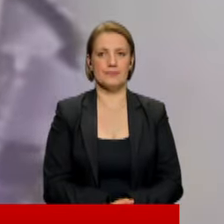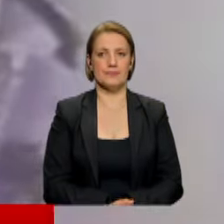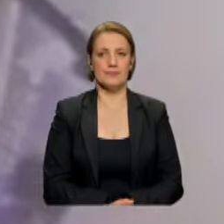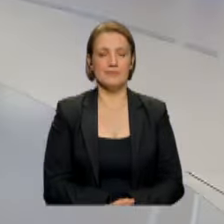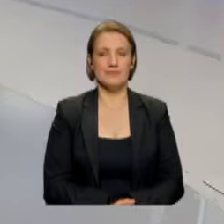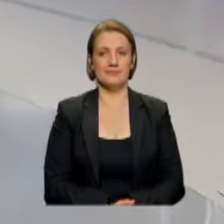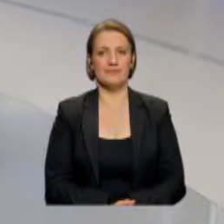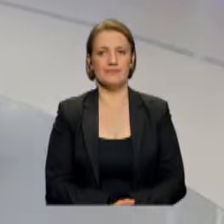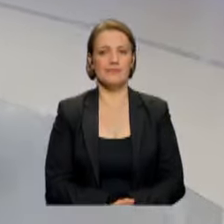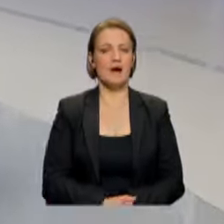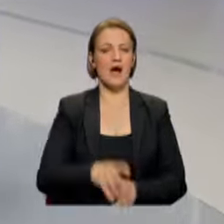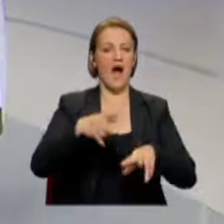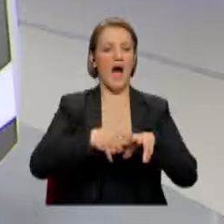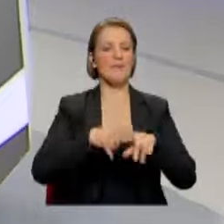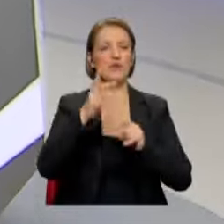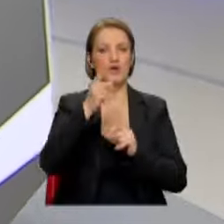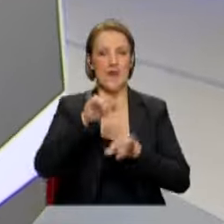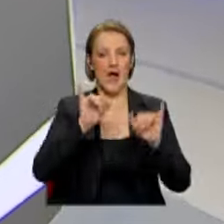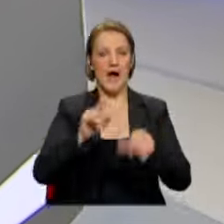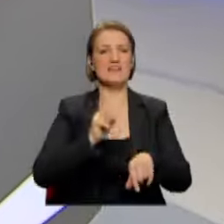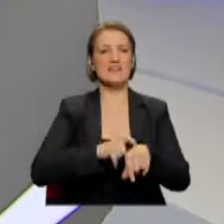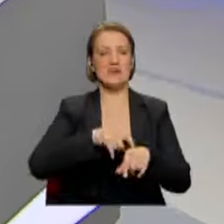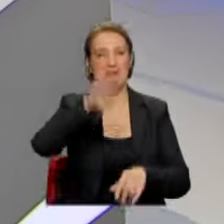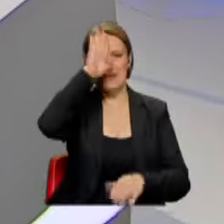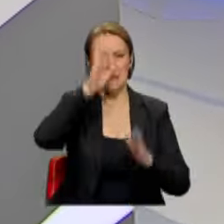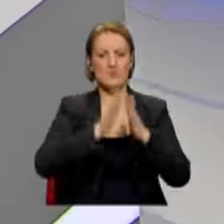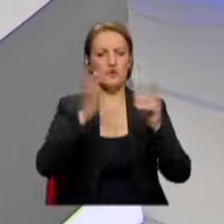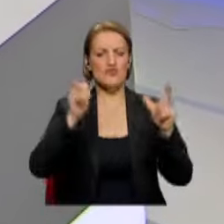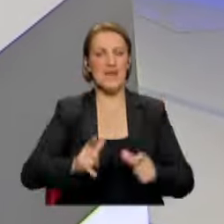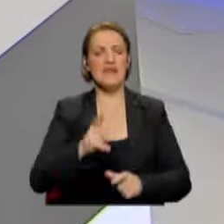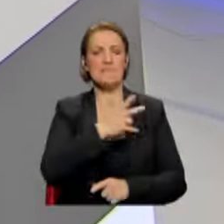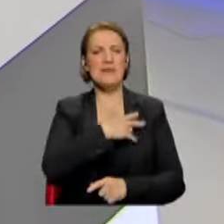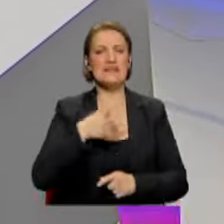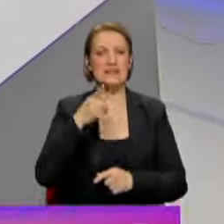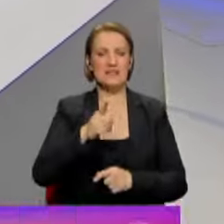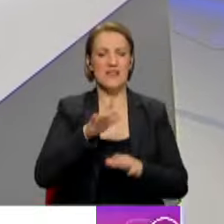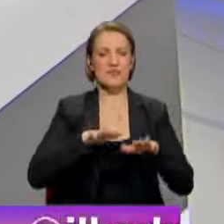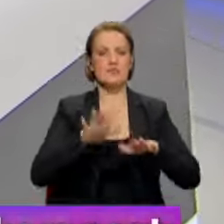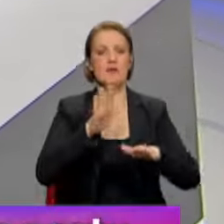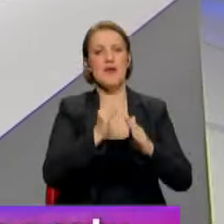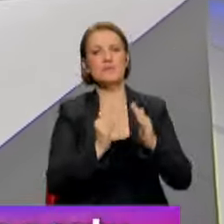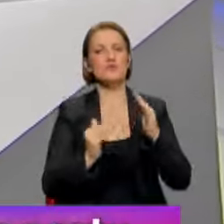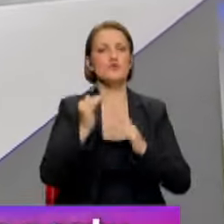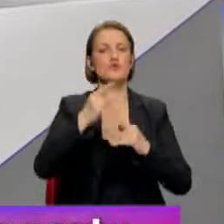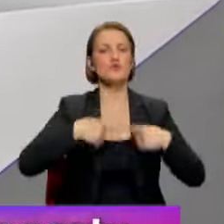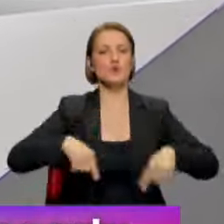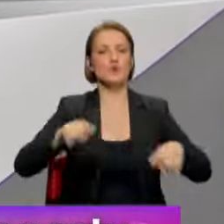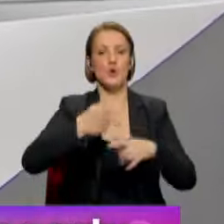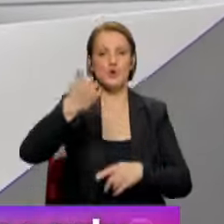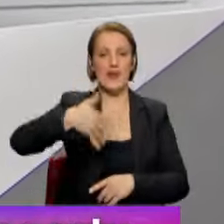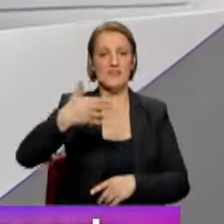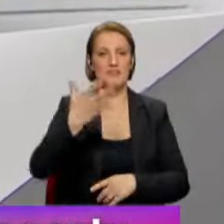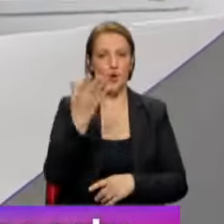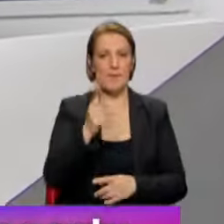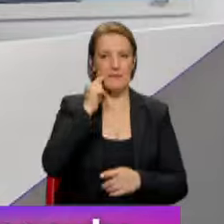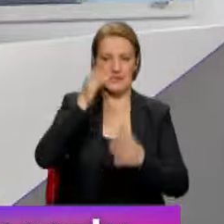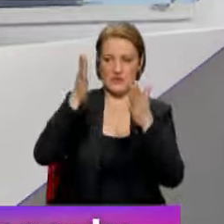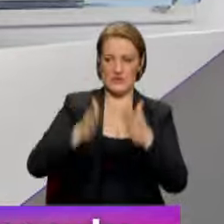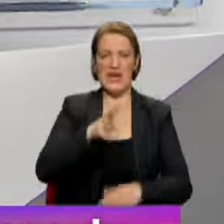istemiyoruz Ahmet Özer aynı zamanda İstanbul Büyükşehir Belediyesi'nde deprem Üst Kurulu yönetimi de yer alan bir isim